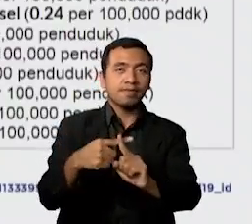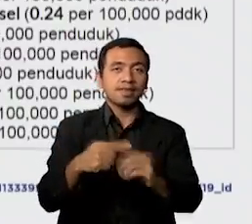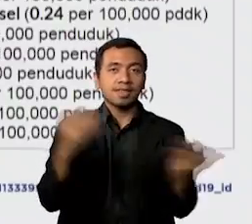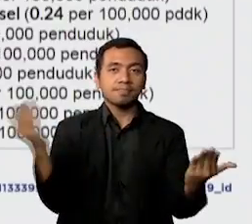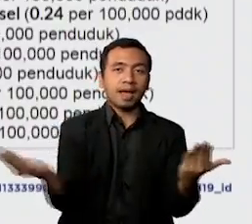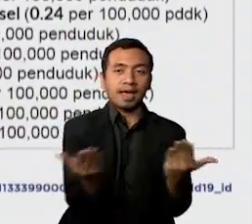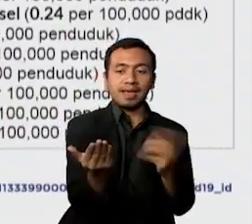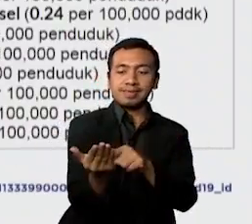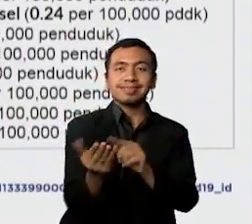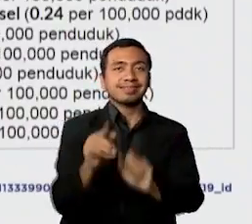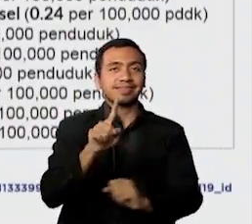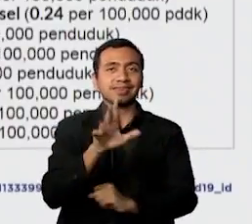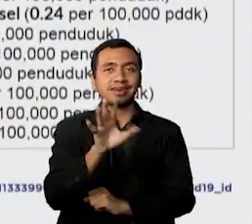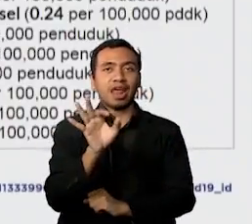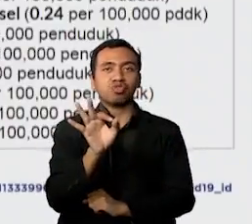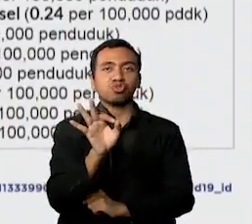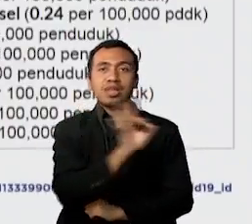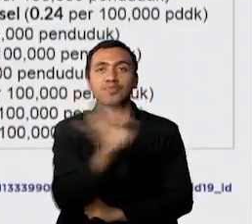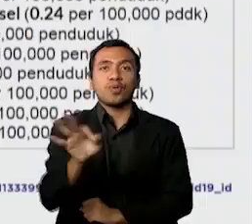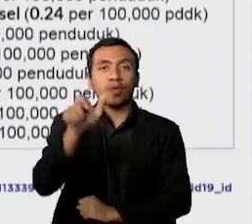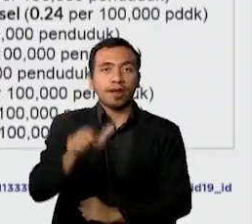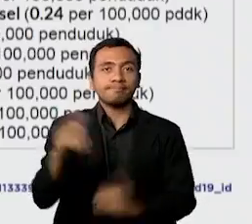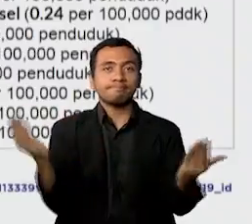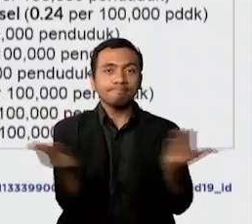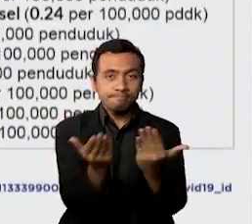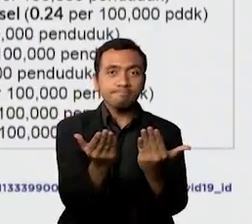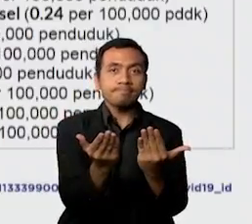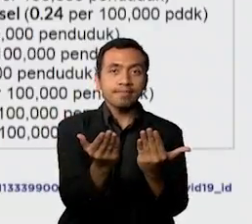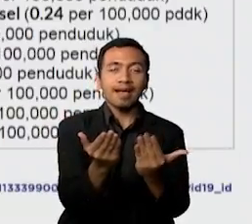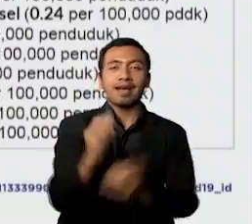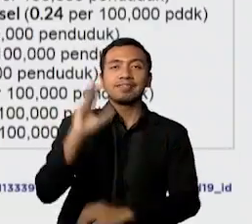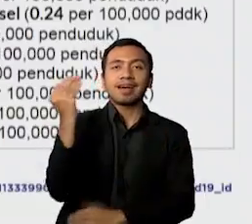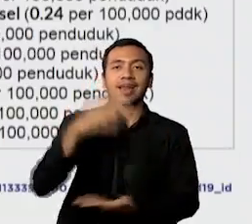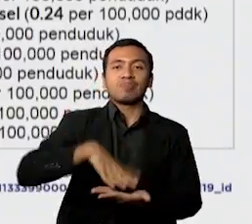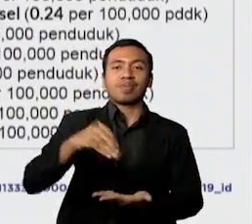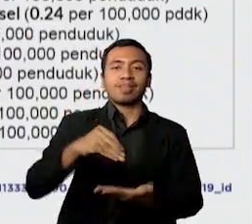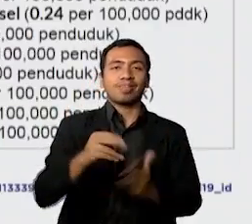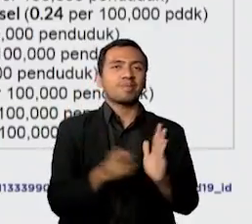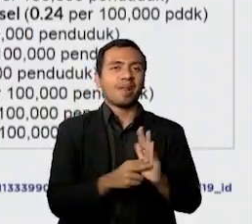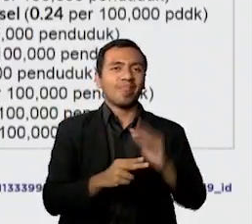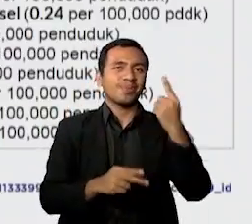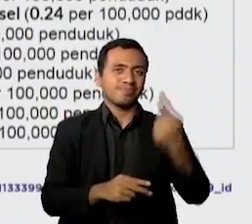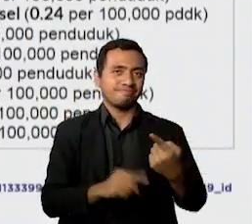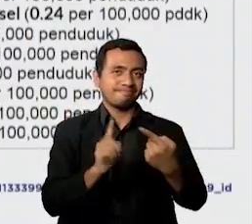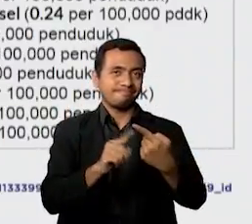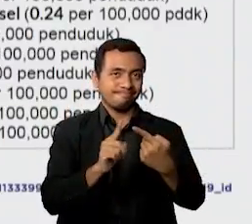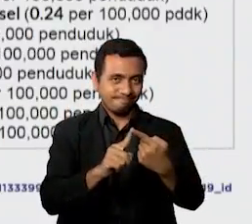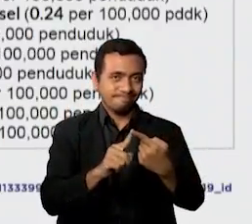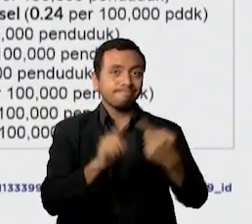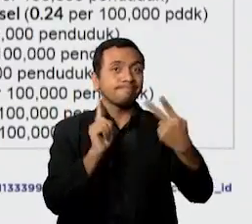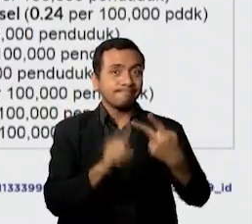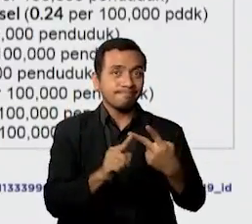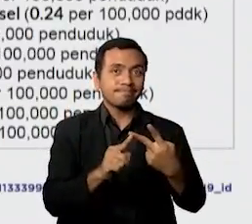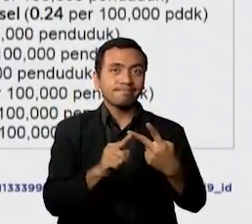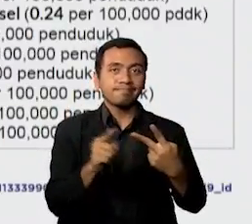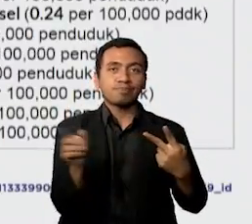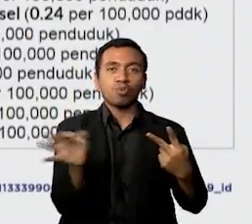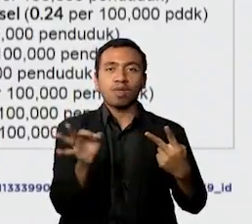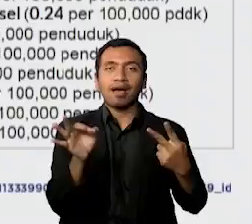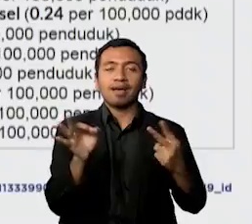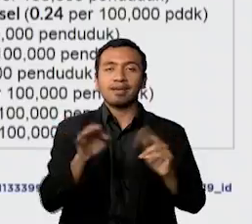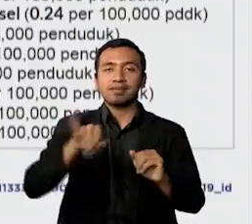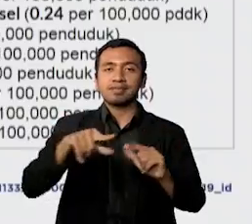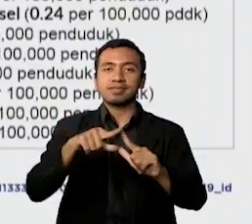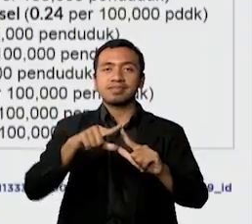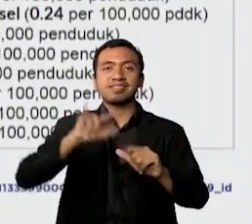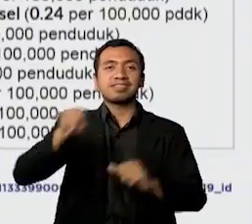penduduk di level kabupaten kota, kita akan melihat bahwa Jakarta Pusat menempati peringkat pertama, yang kedua adalah Kota